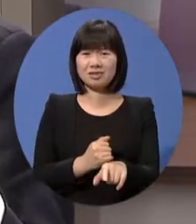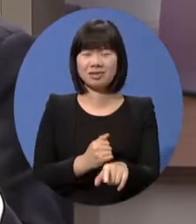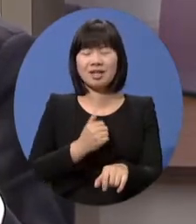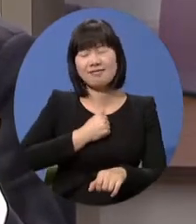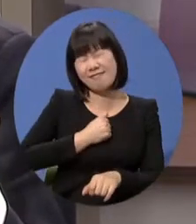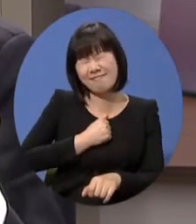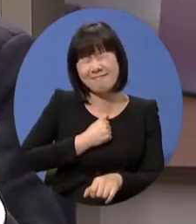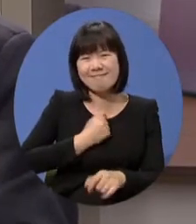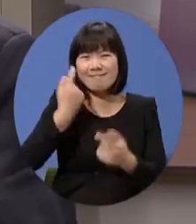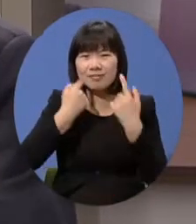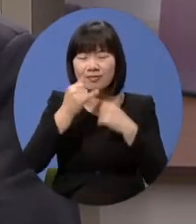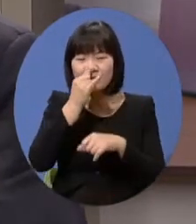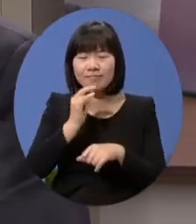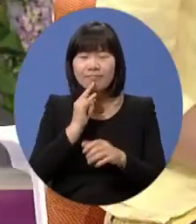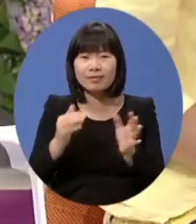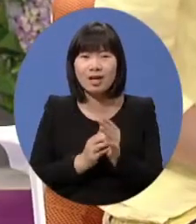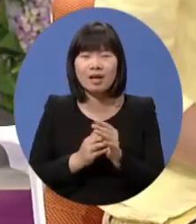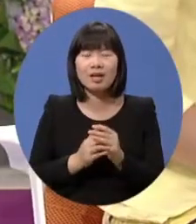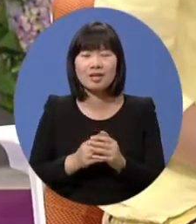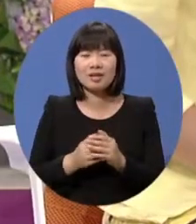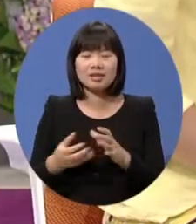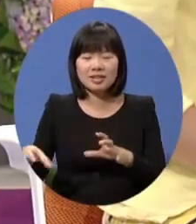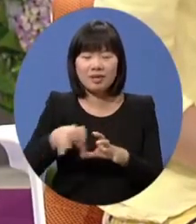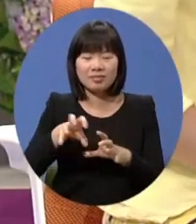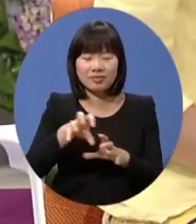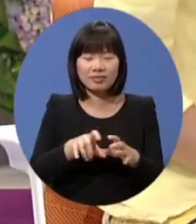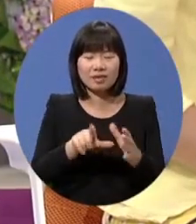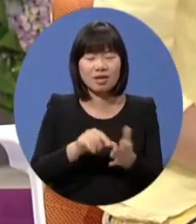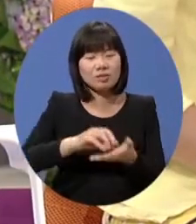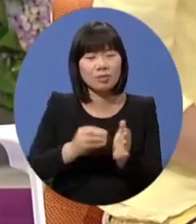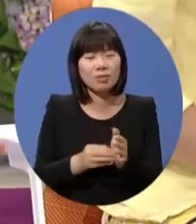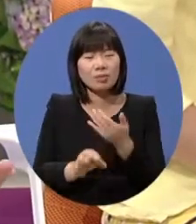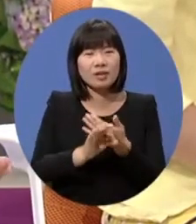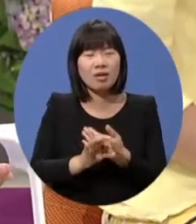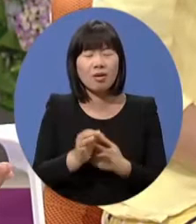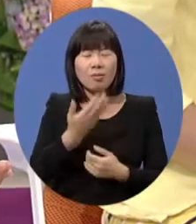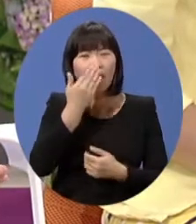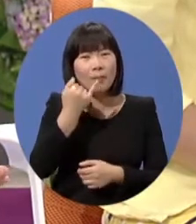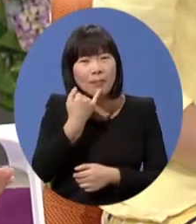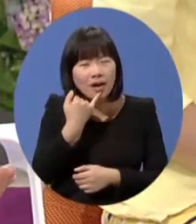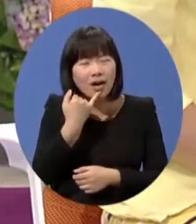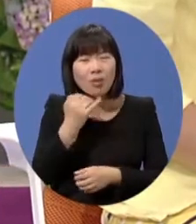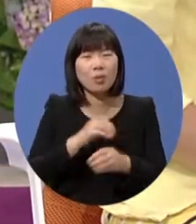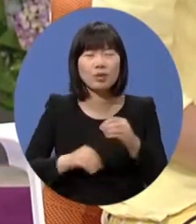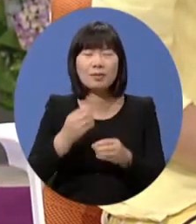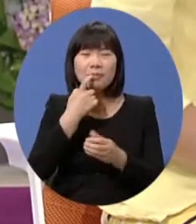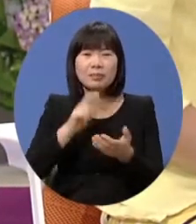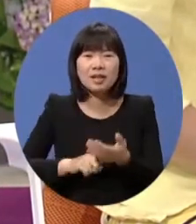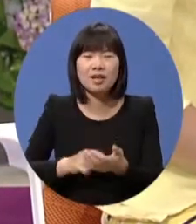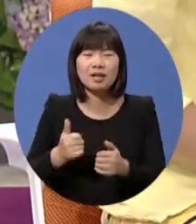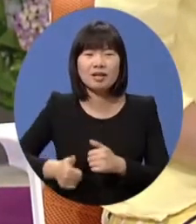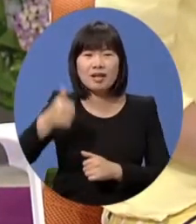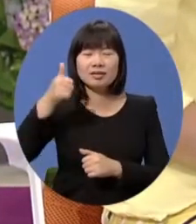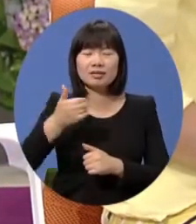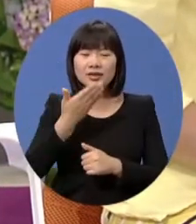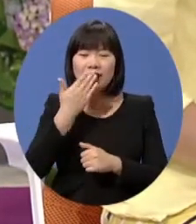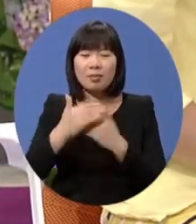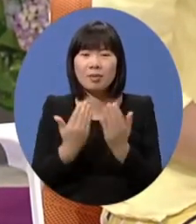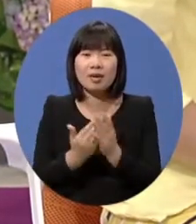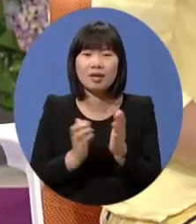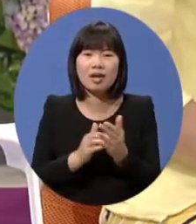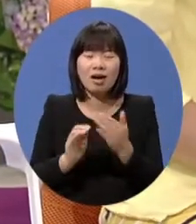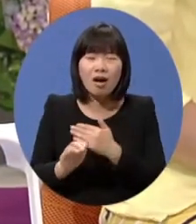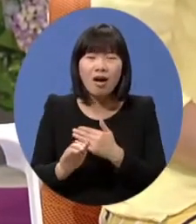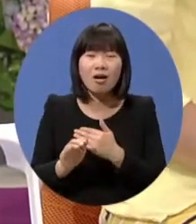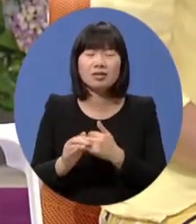자존심이 깎이는 맞아요, 거예요. 맞아요, 선생님. 아예 그래서, 그냥 담을 때 약간 네. 이 정도만 먹어도 되나 싶게 좀 넣는 그렇죠. 게 오히려 나을 수도 있겠네요. 그래가지고 자기가 다 먹어서 내가 아 이거